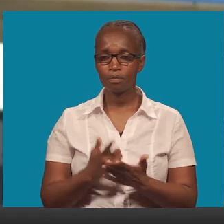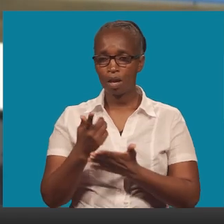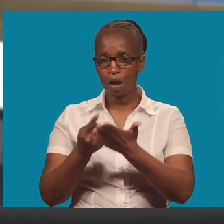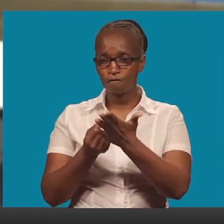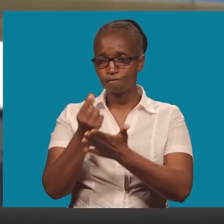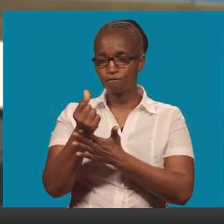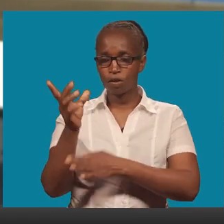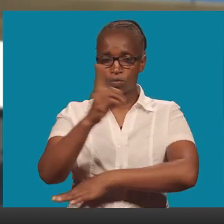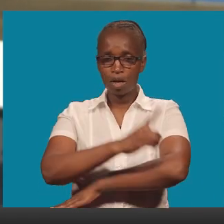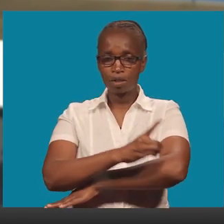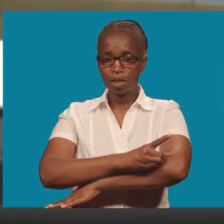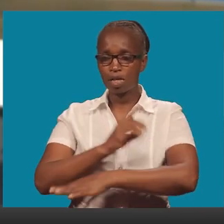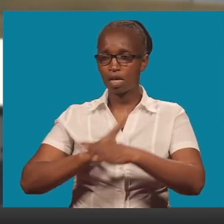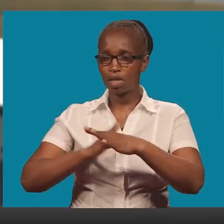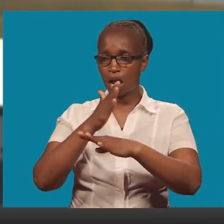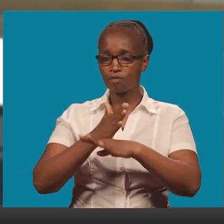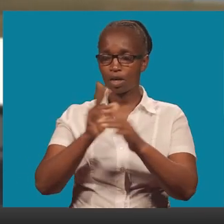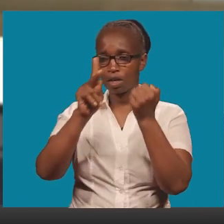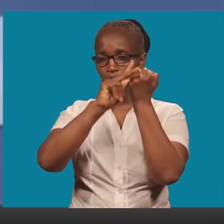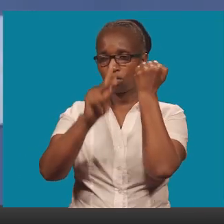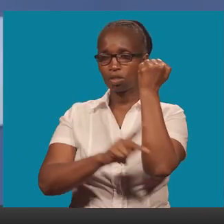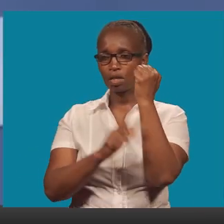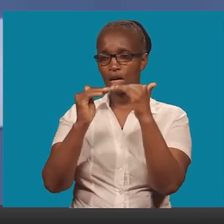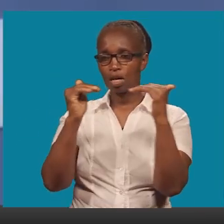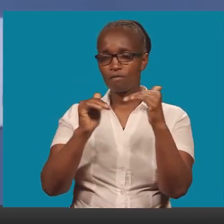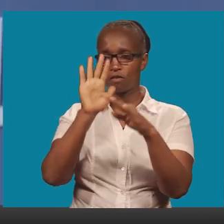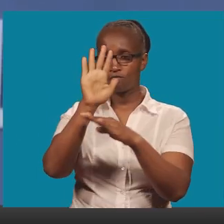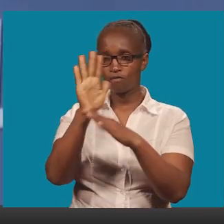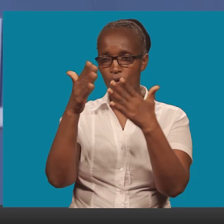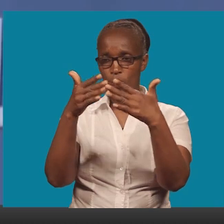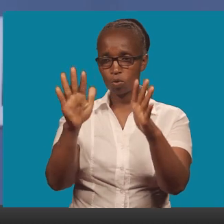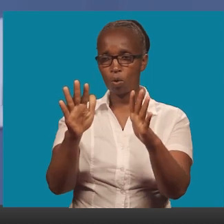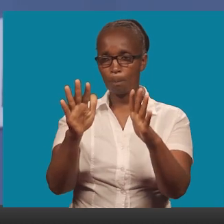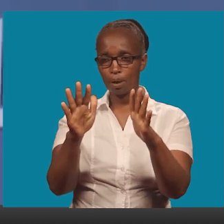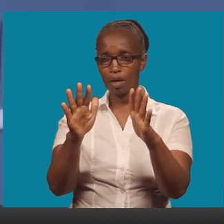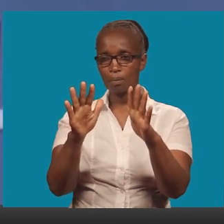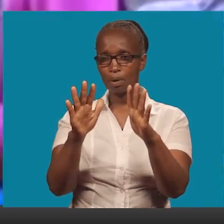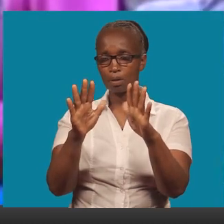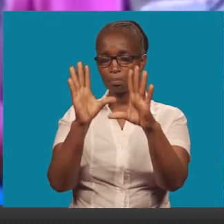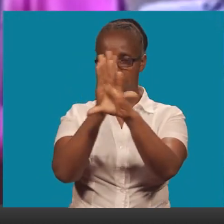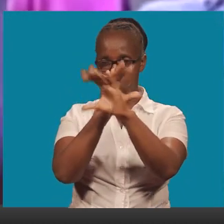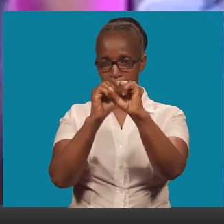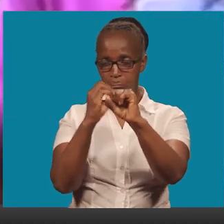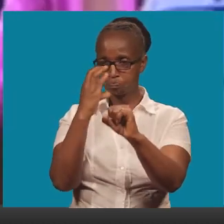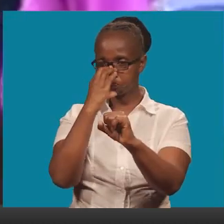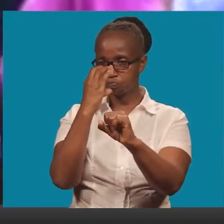Siku chache baada ya hospitali ya Kerugoya Level 5 kufunguliwa na Rais William Ruto,